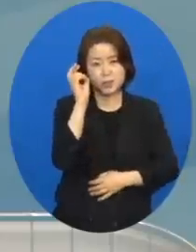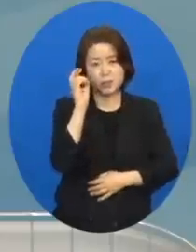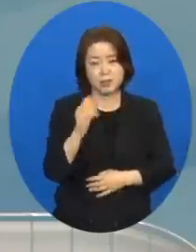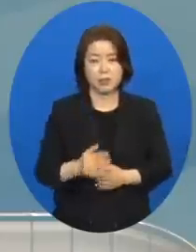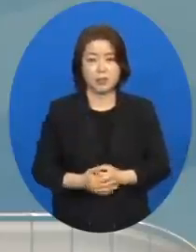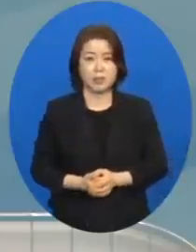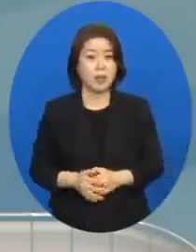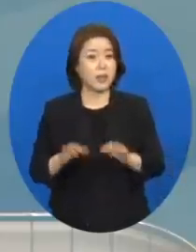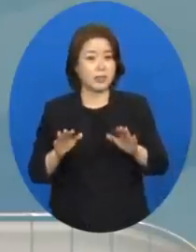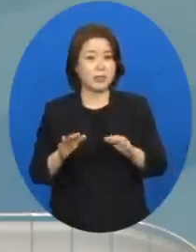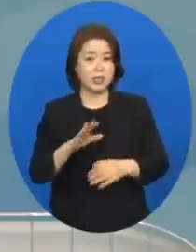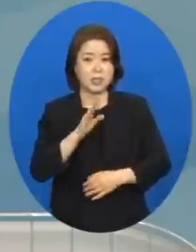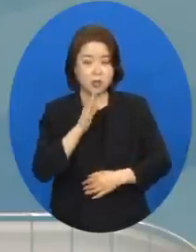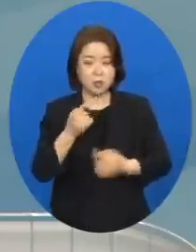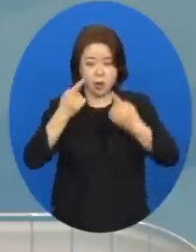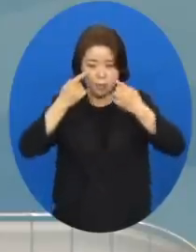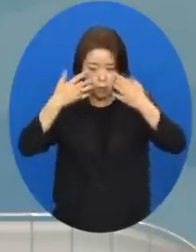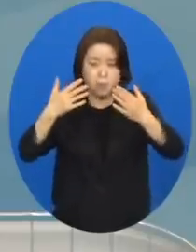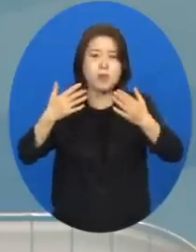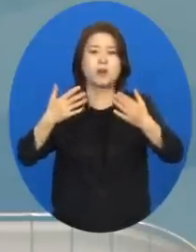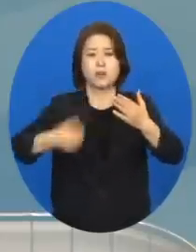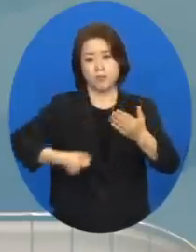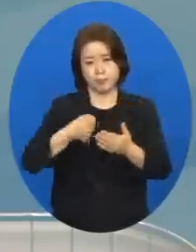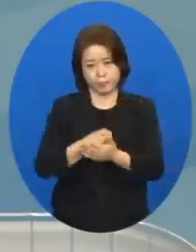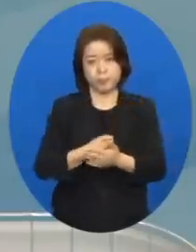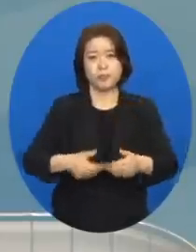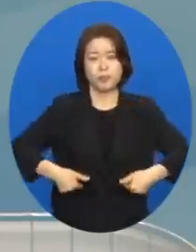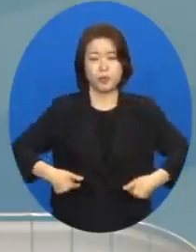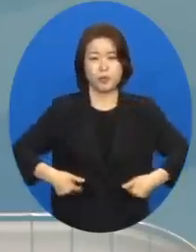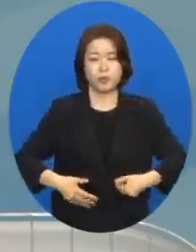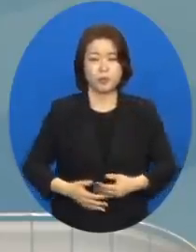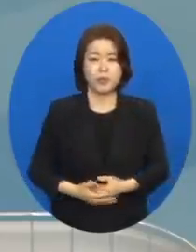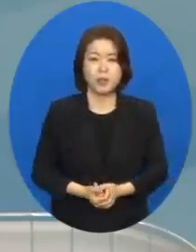여러분, 이제는 정말 분명해야 합니다.